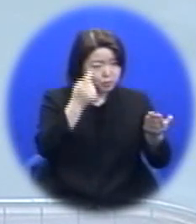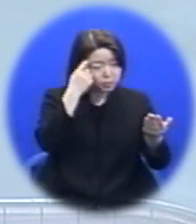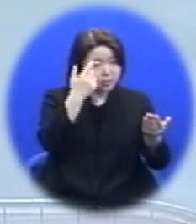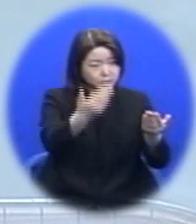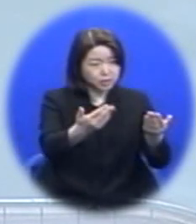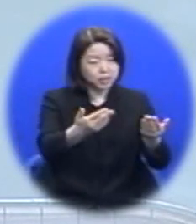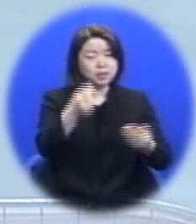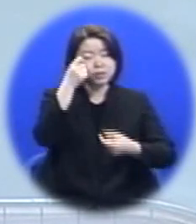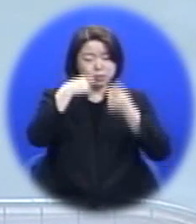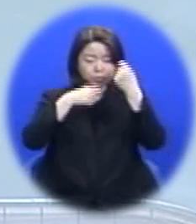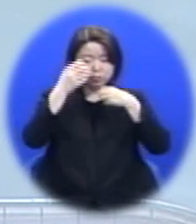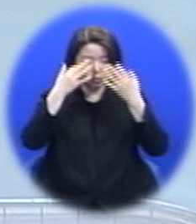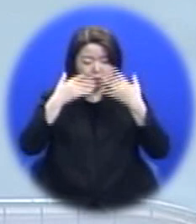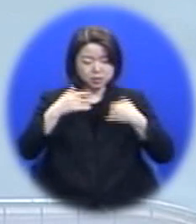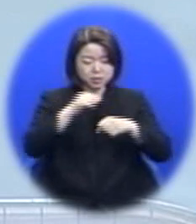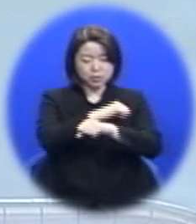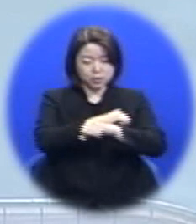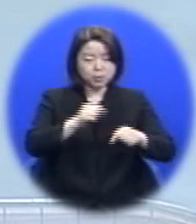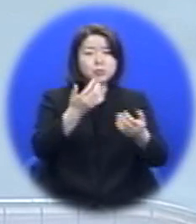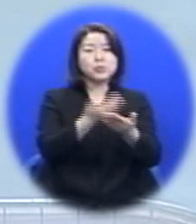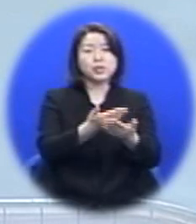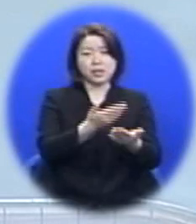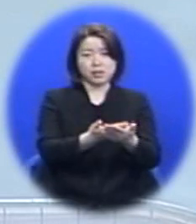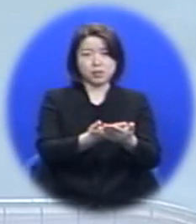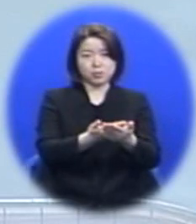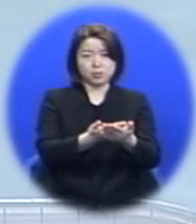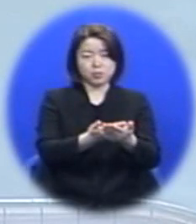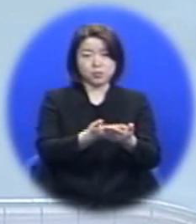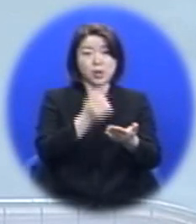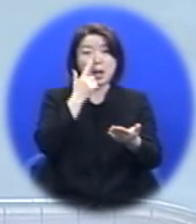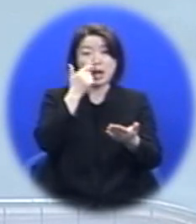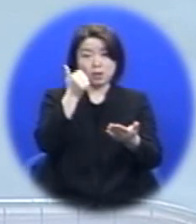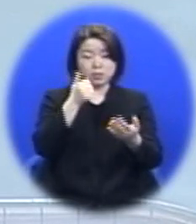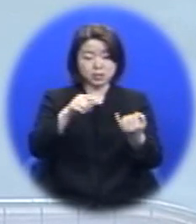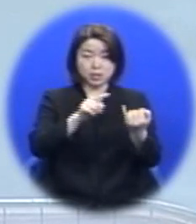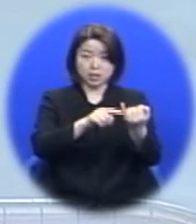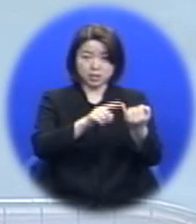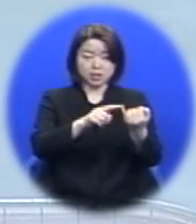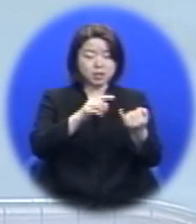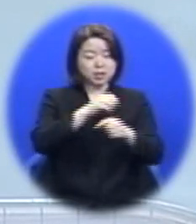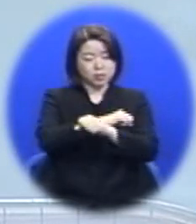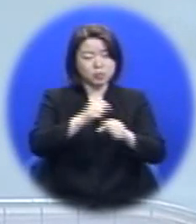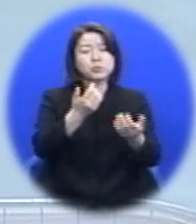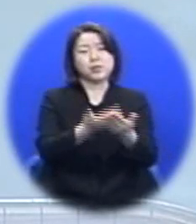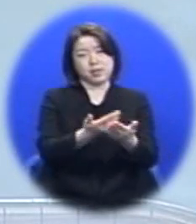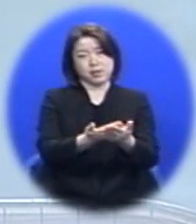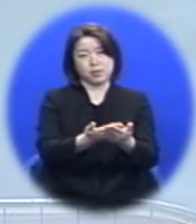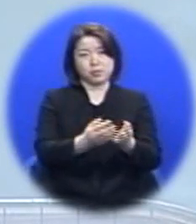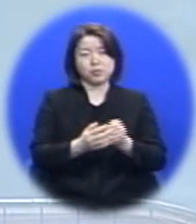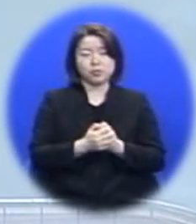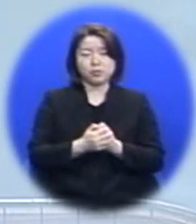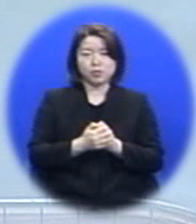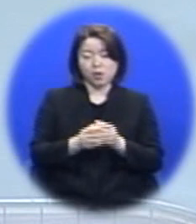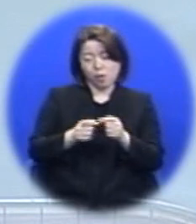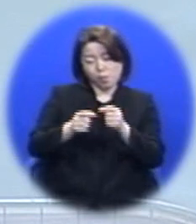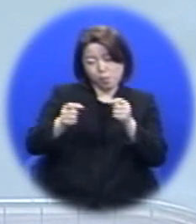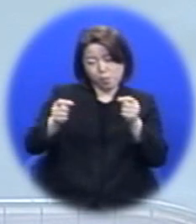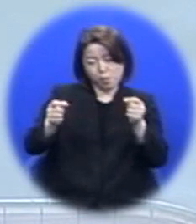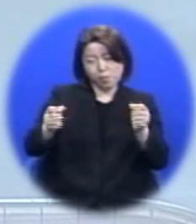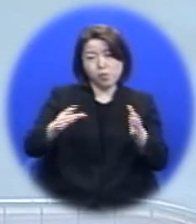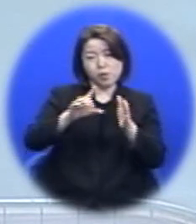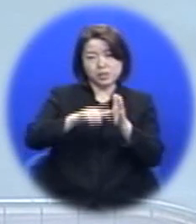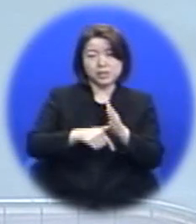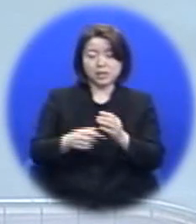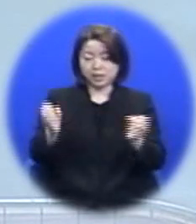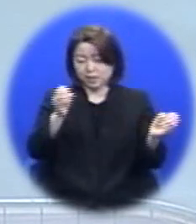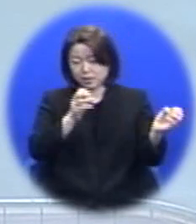흘리면서 용서해 달라고 아버지가 용서를 구하더래요. 그 아버지와 오랜 시간 같이 대화를